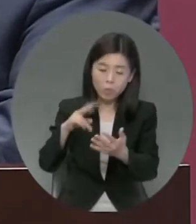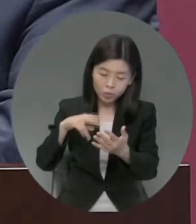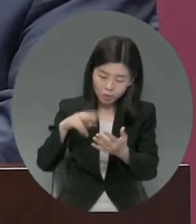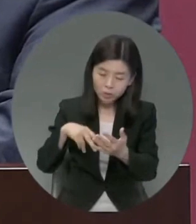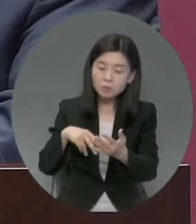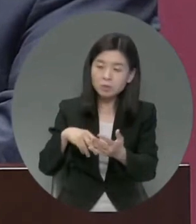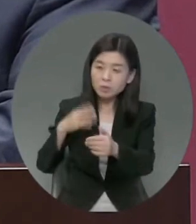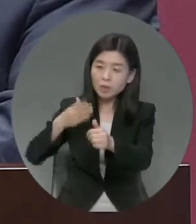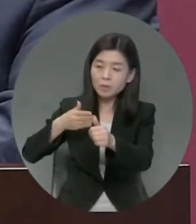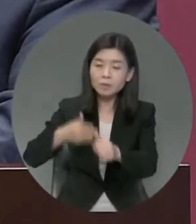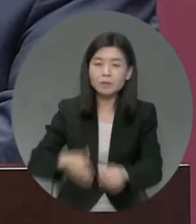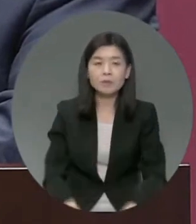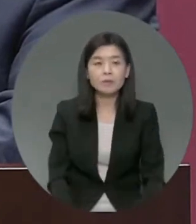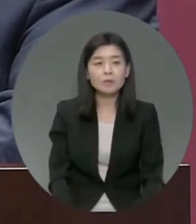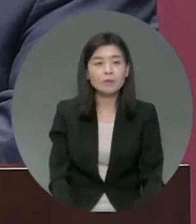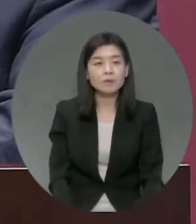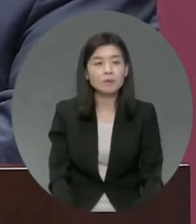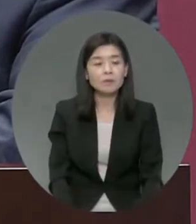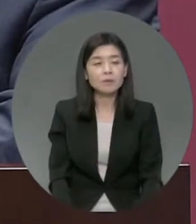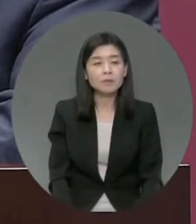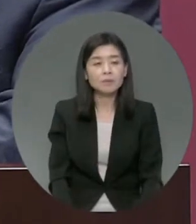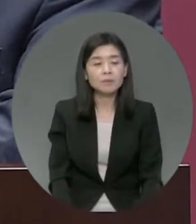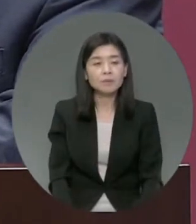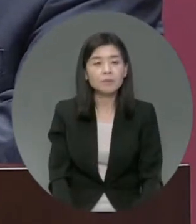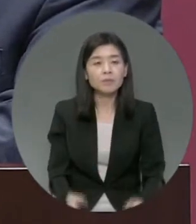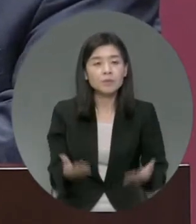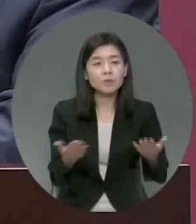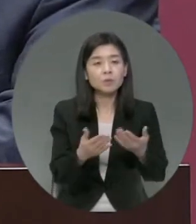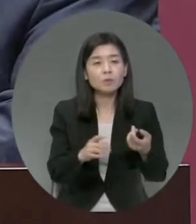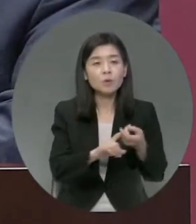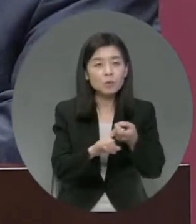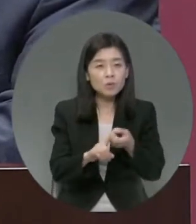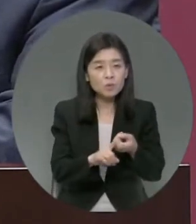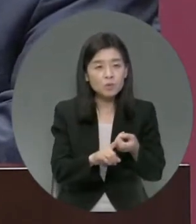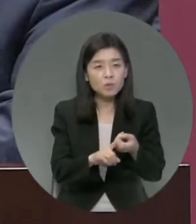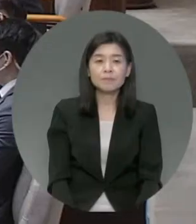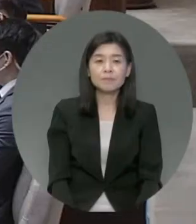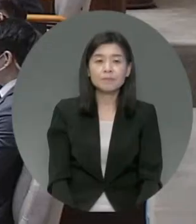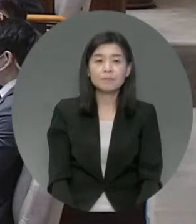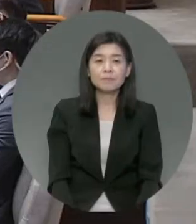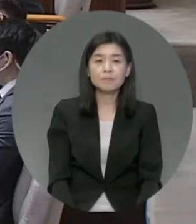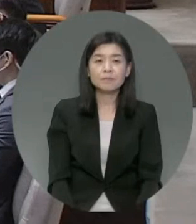거기 그러세요. 얘기한 것 중에 이 노조 예, 위원장이 좋습니다. 예.